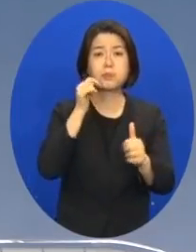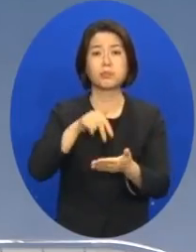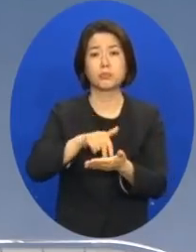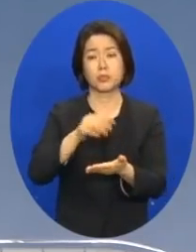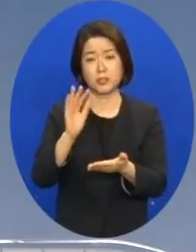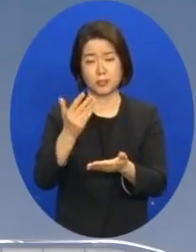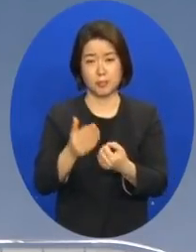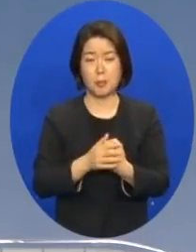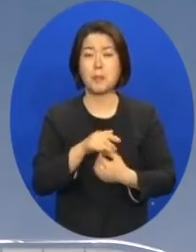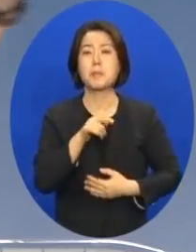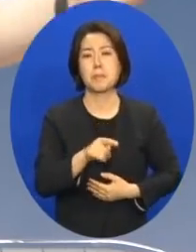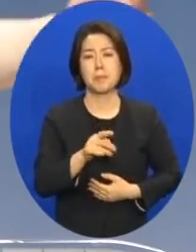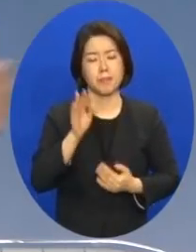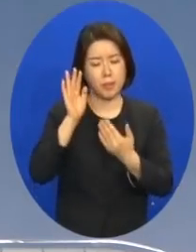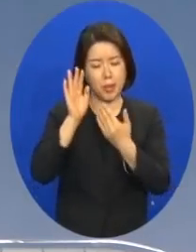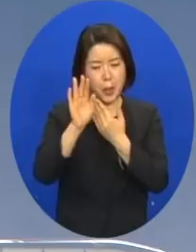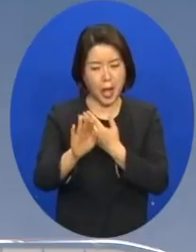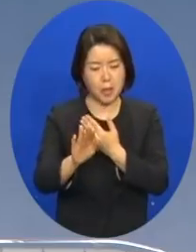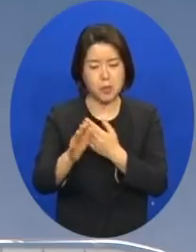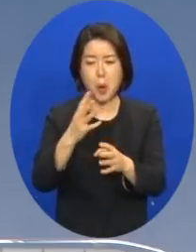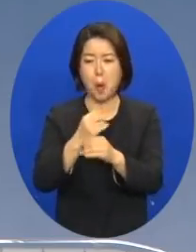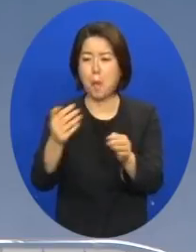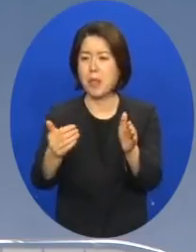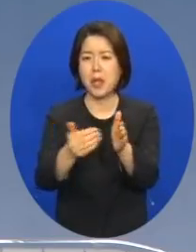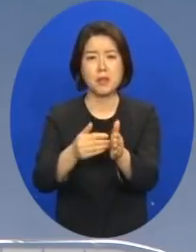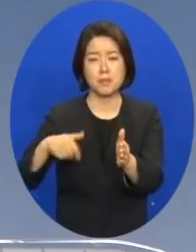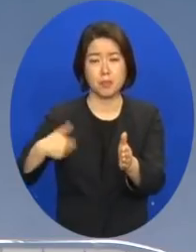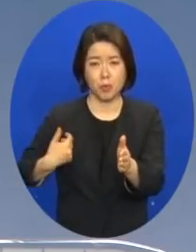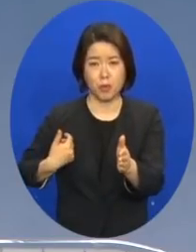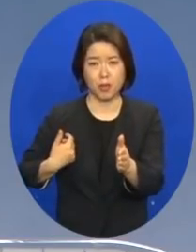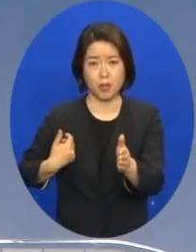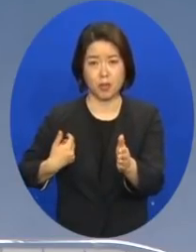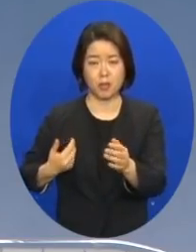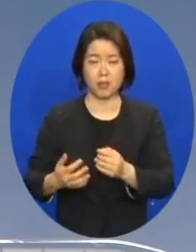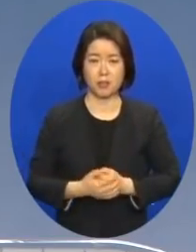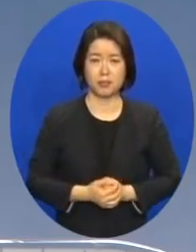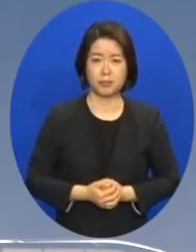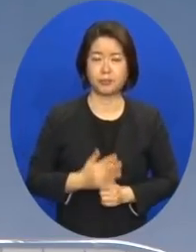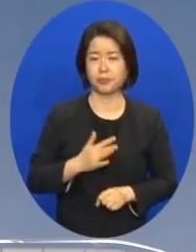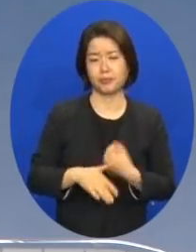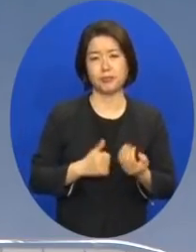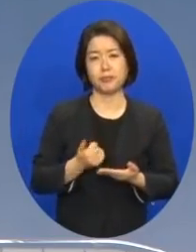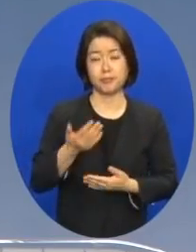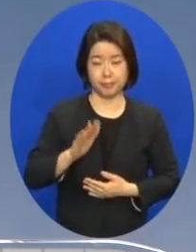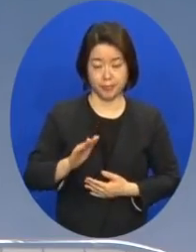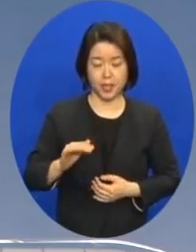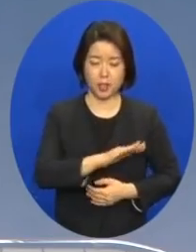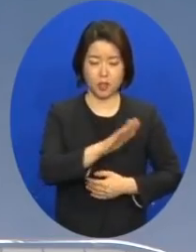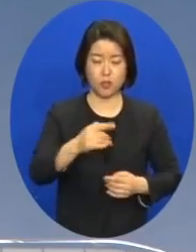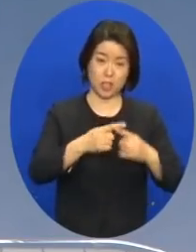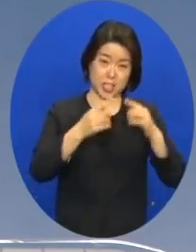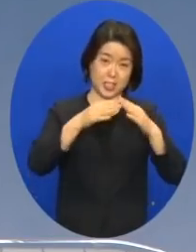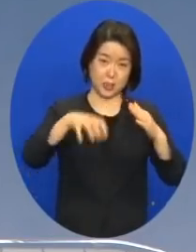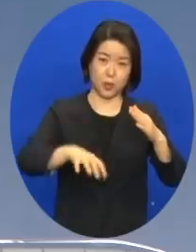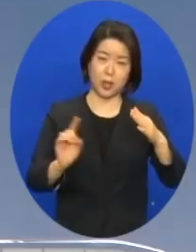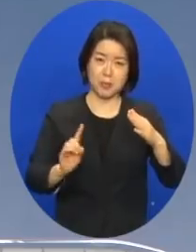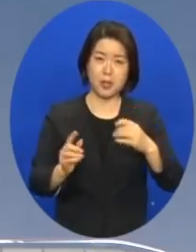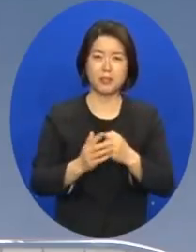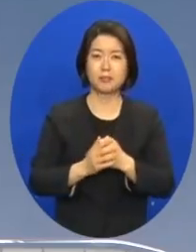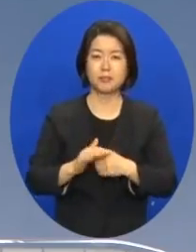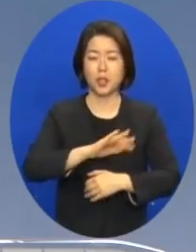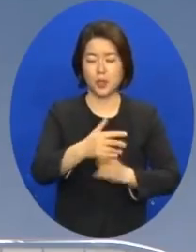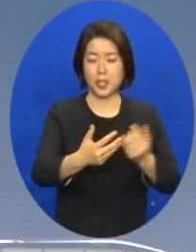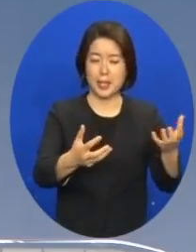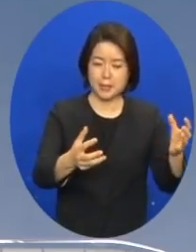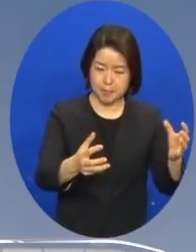되었습니다. 이것이 앞으로 언제 끝날지 모르는 상황이 되었습니다. 하나님이 그런데 우리 교회에 우리가